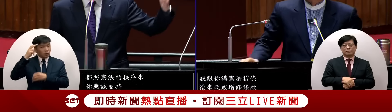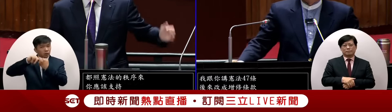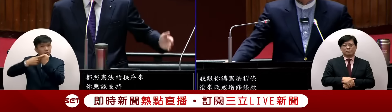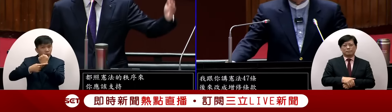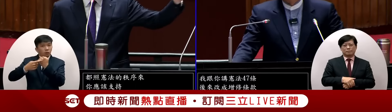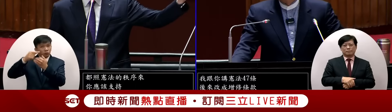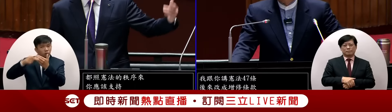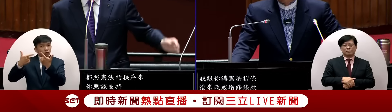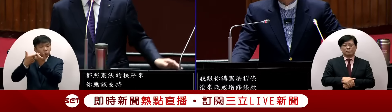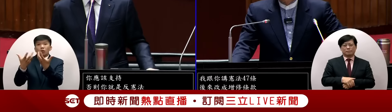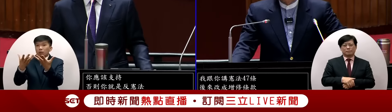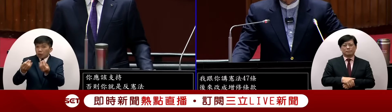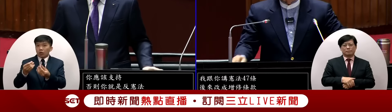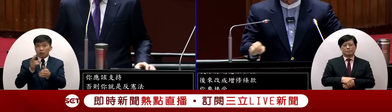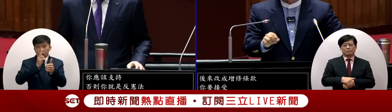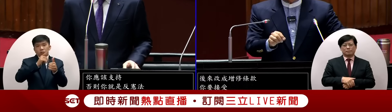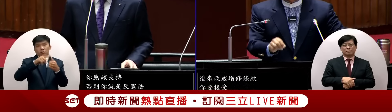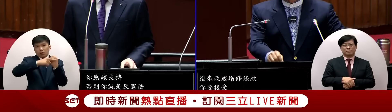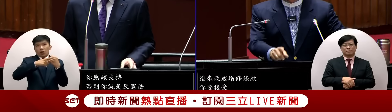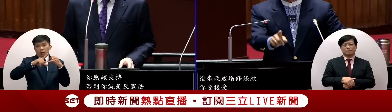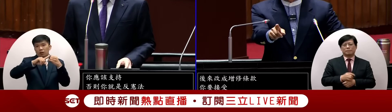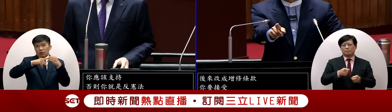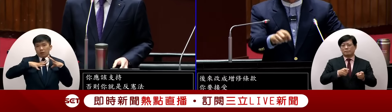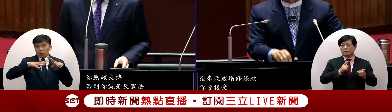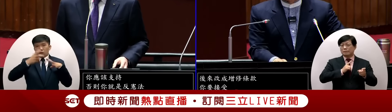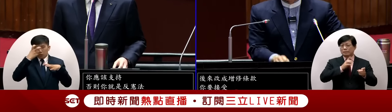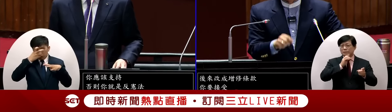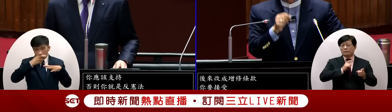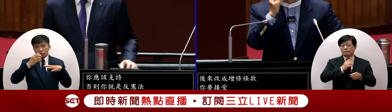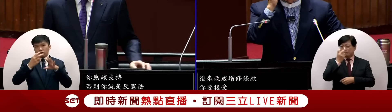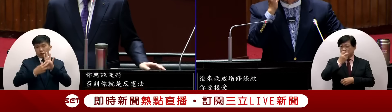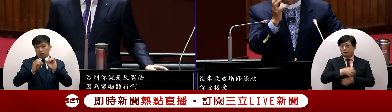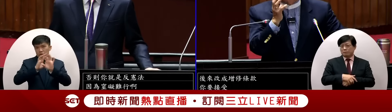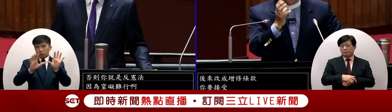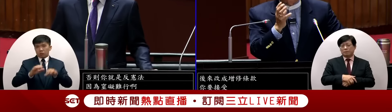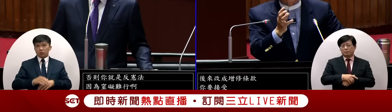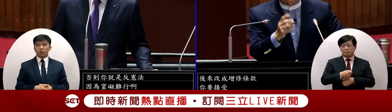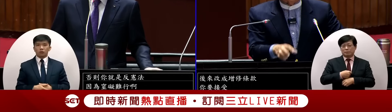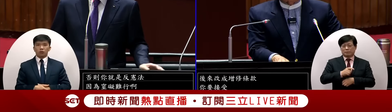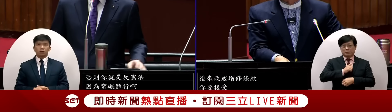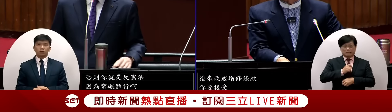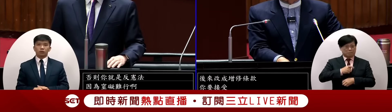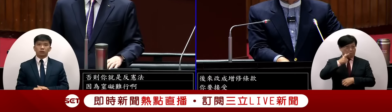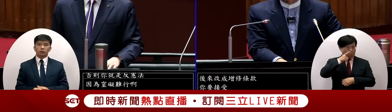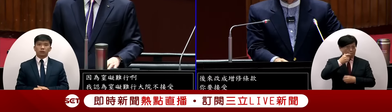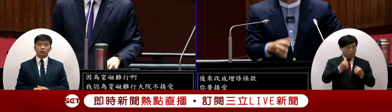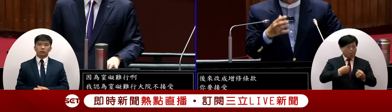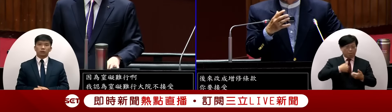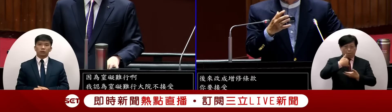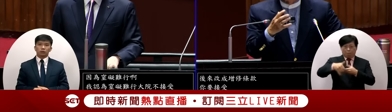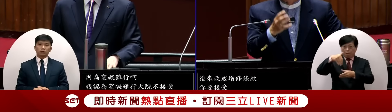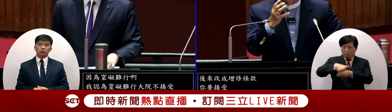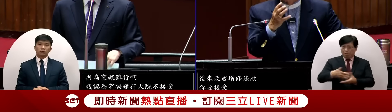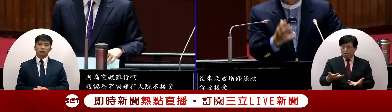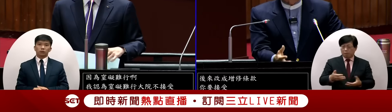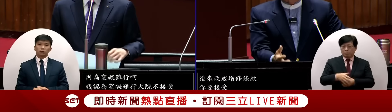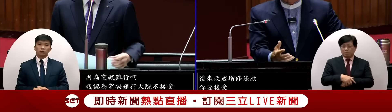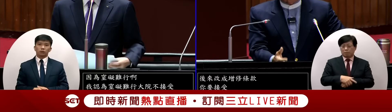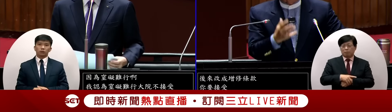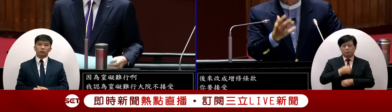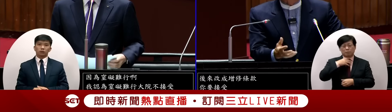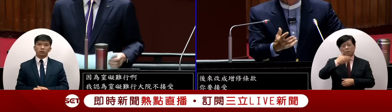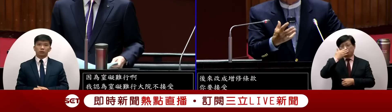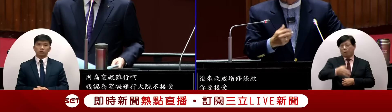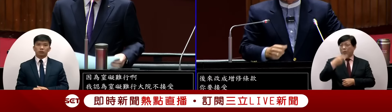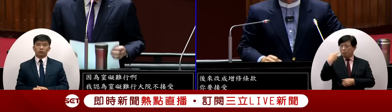求司法大法官会议来处理。 提复议你看一看嘛，你怎么有脸再提复议？你都不是，你复议都